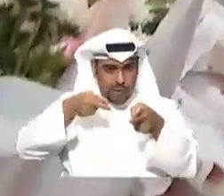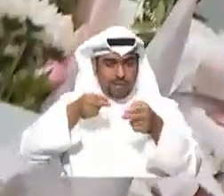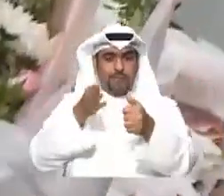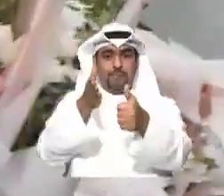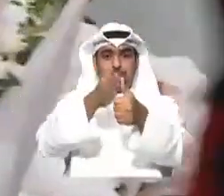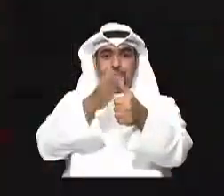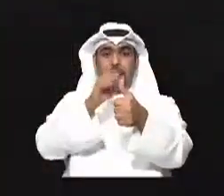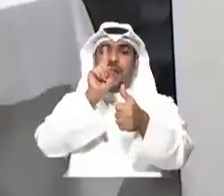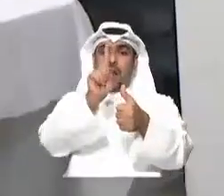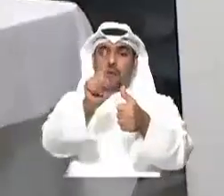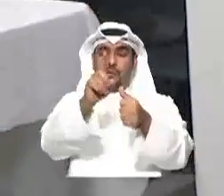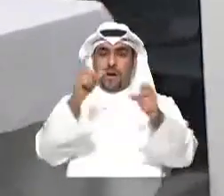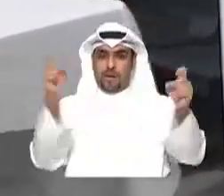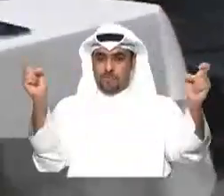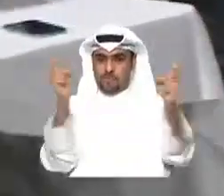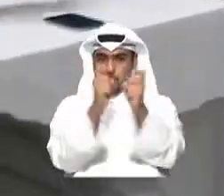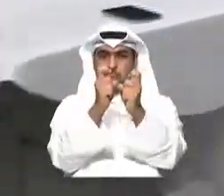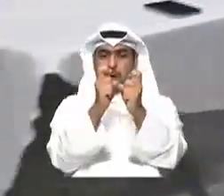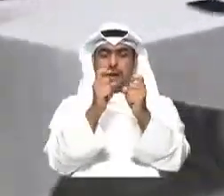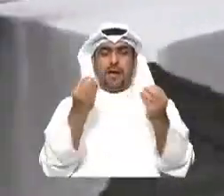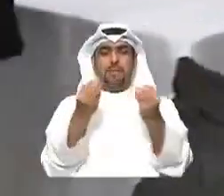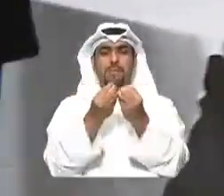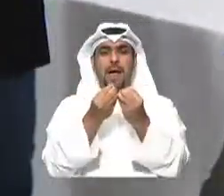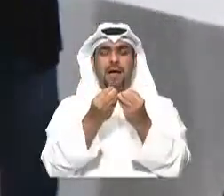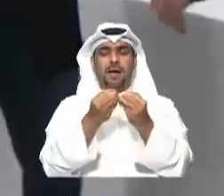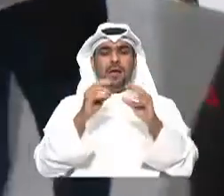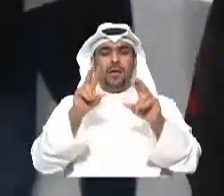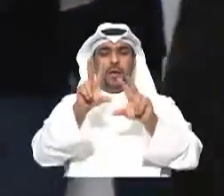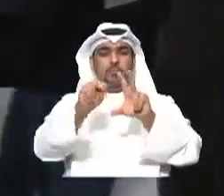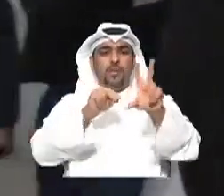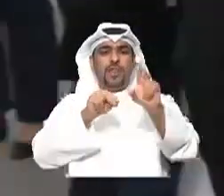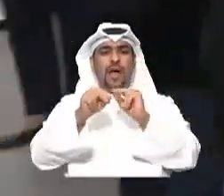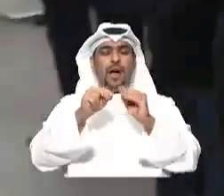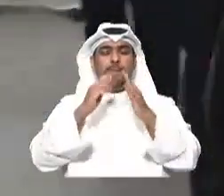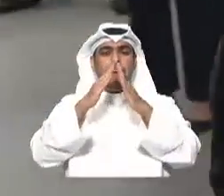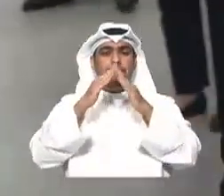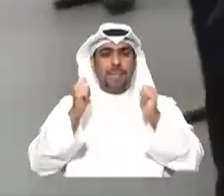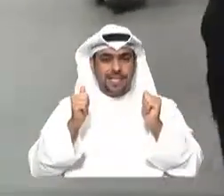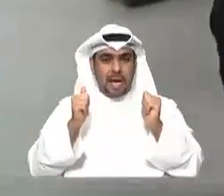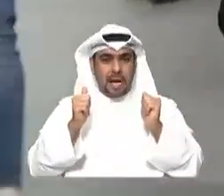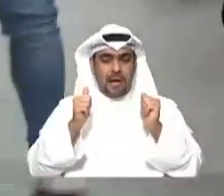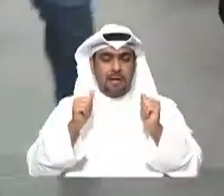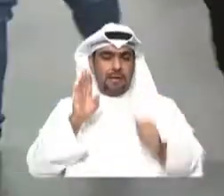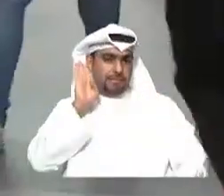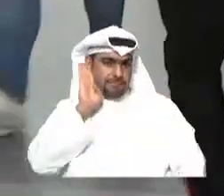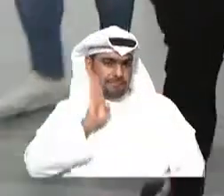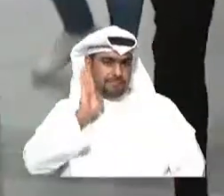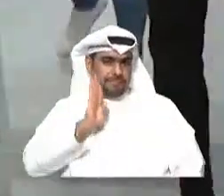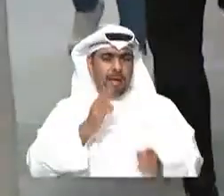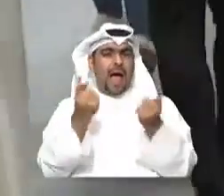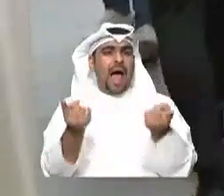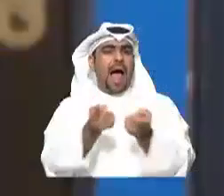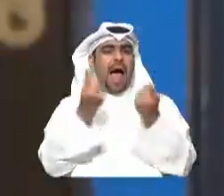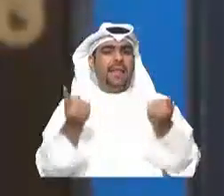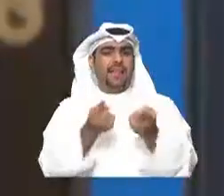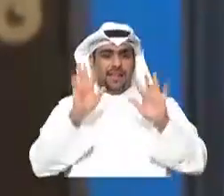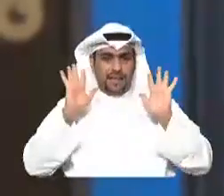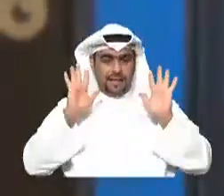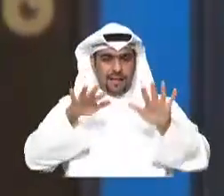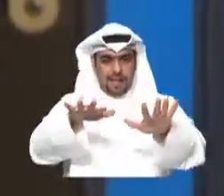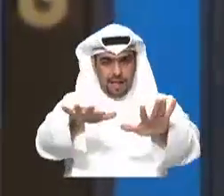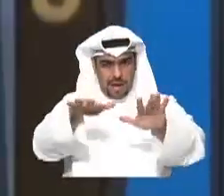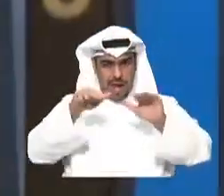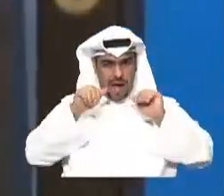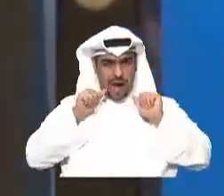حيث تمثل هذه المواجهه بروستاتا الاخيره للمنتخب البلجيكي المرشح بقوه المنافسه على